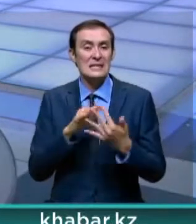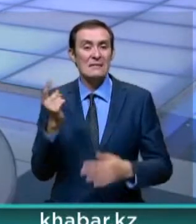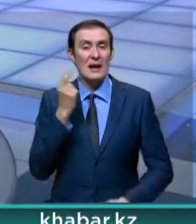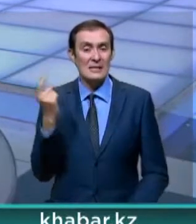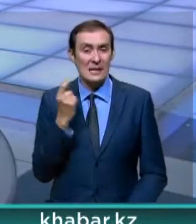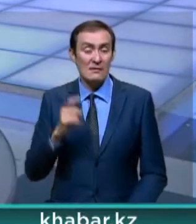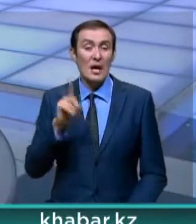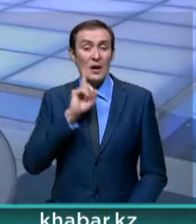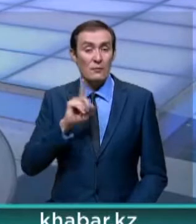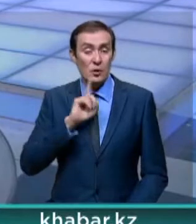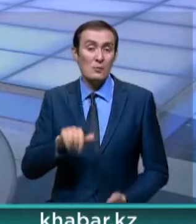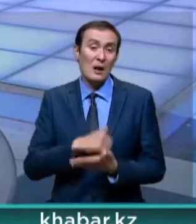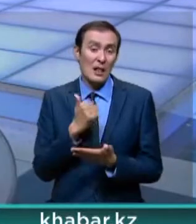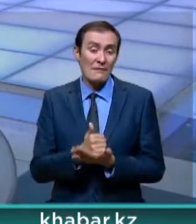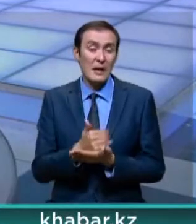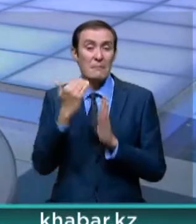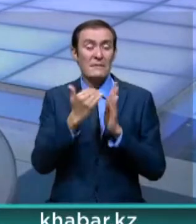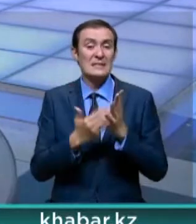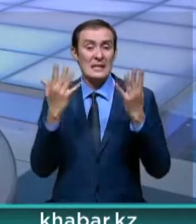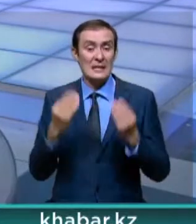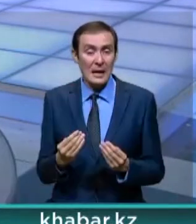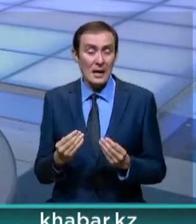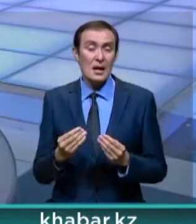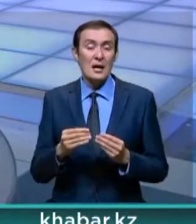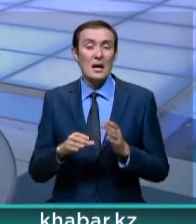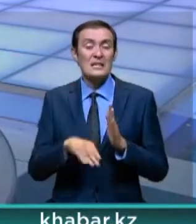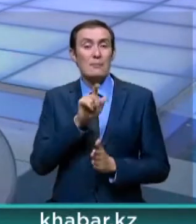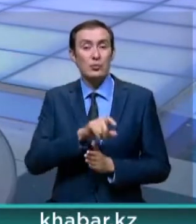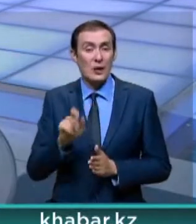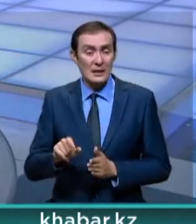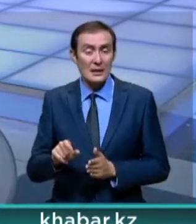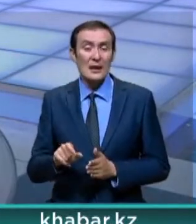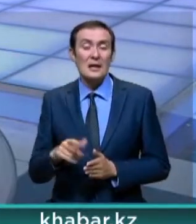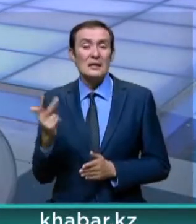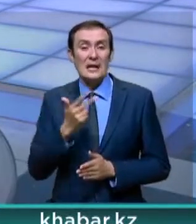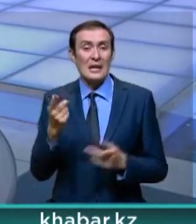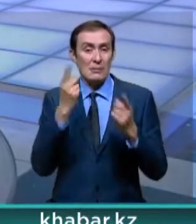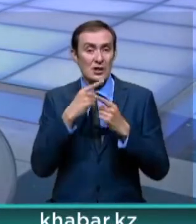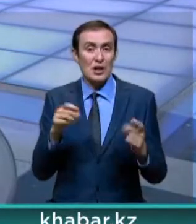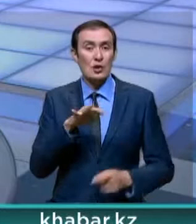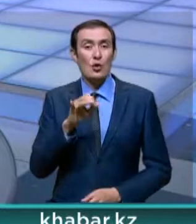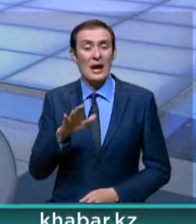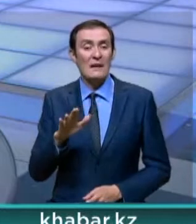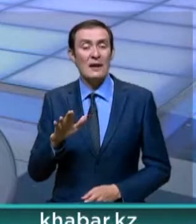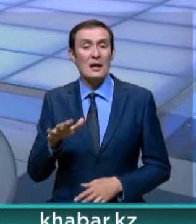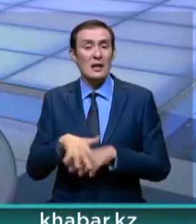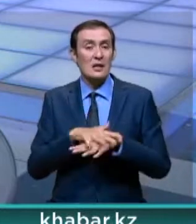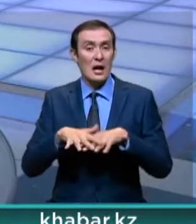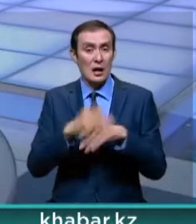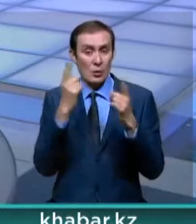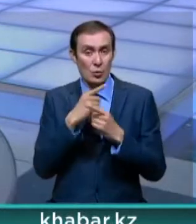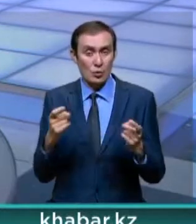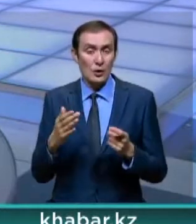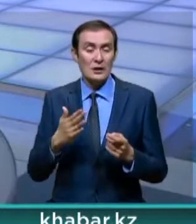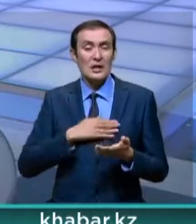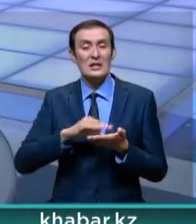сельского хозяйства. Впрочем, главное в повестке дня законодателей – третье обращение Токаева к народу. Айгуль